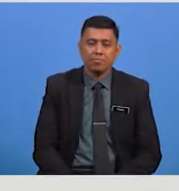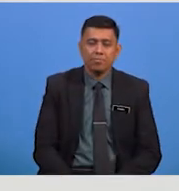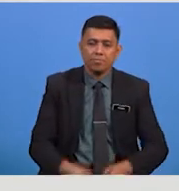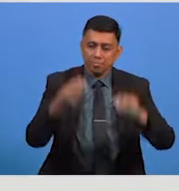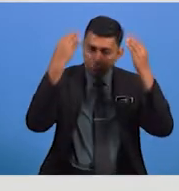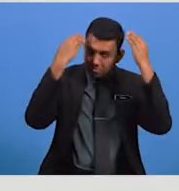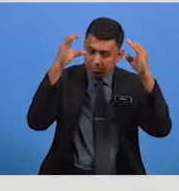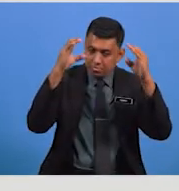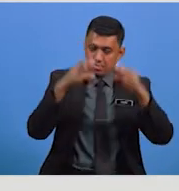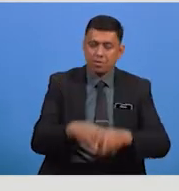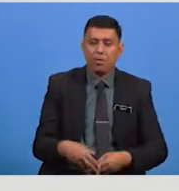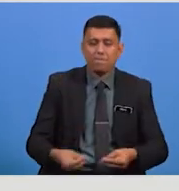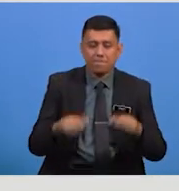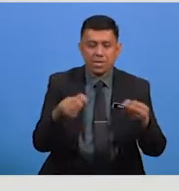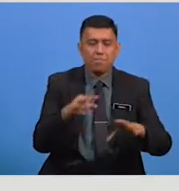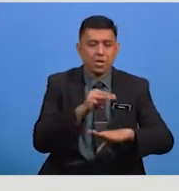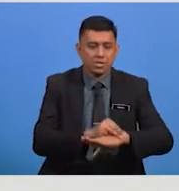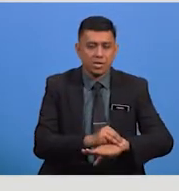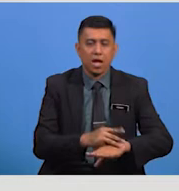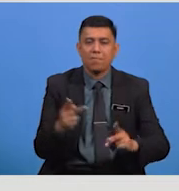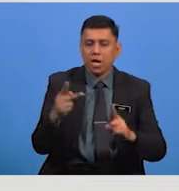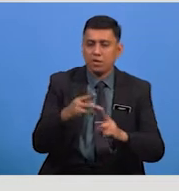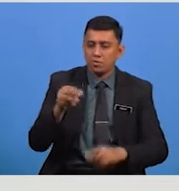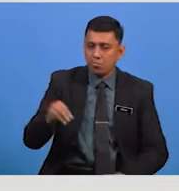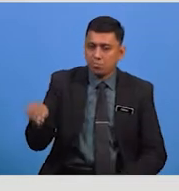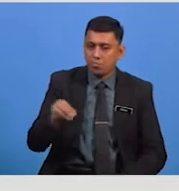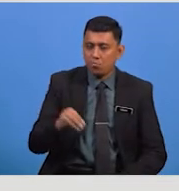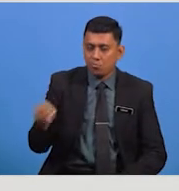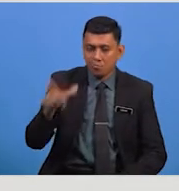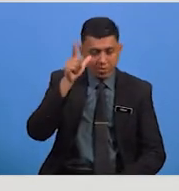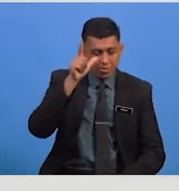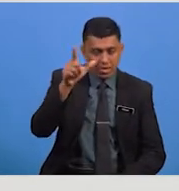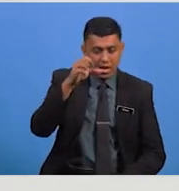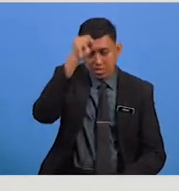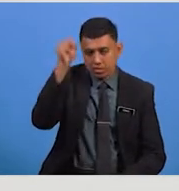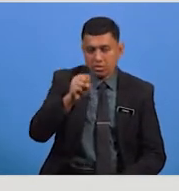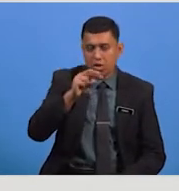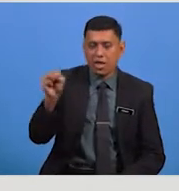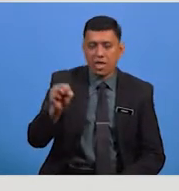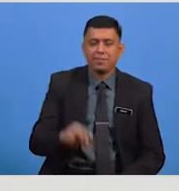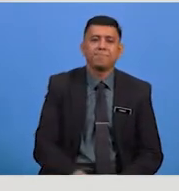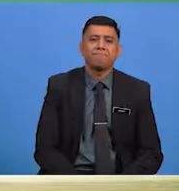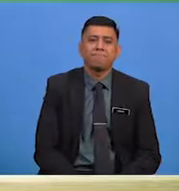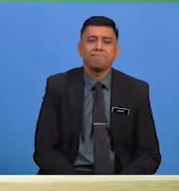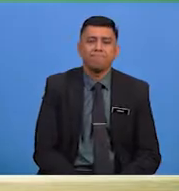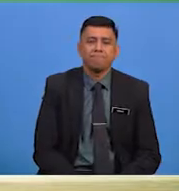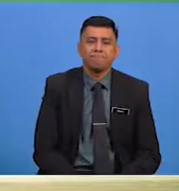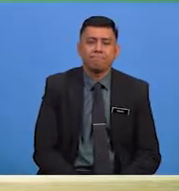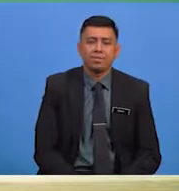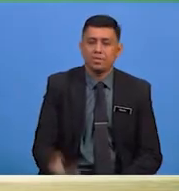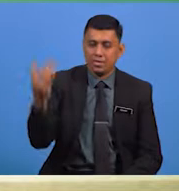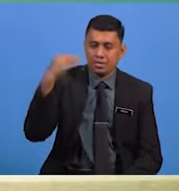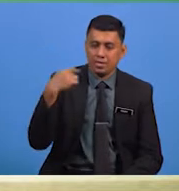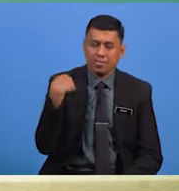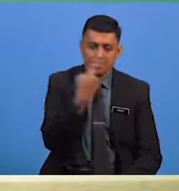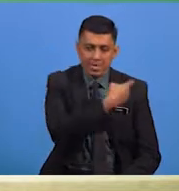Cikgu beri masa kepada murid-murid untuk melihat soalan terlebih dahulu. Mari